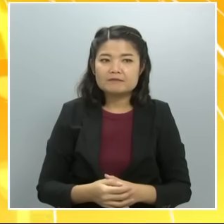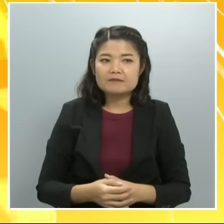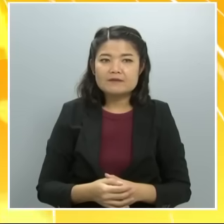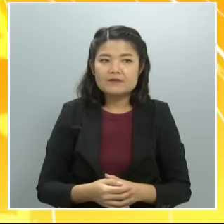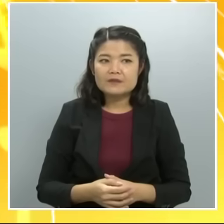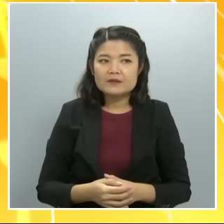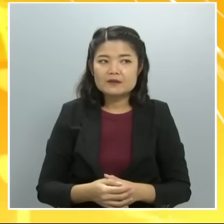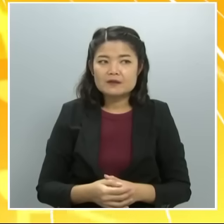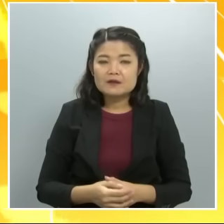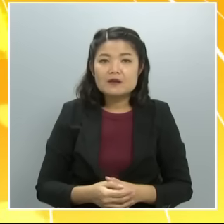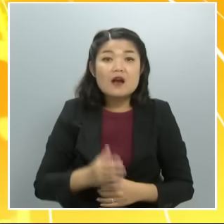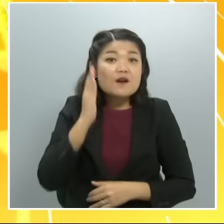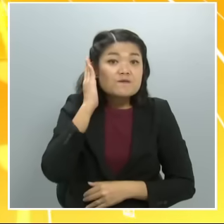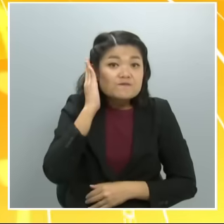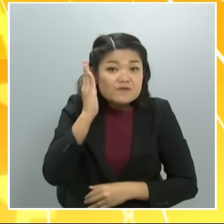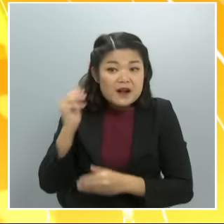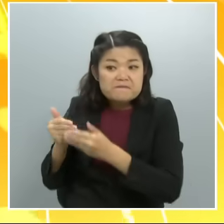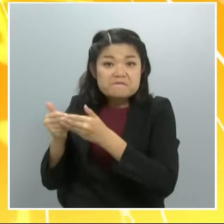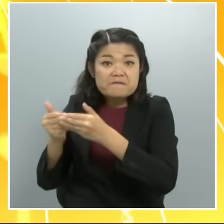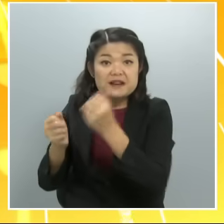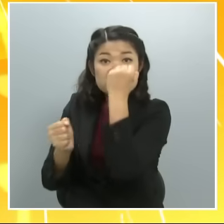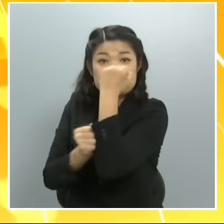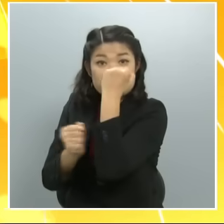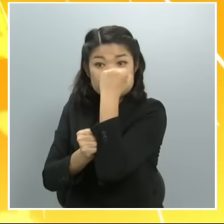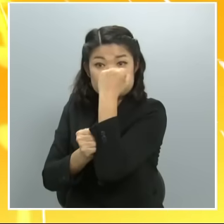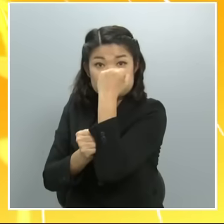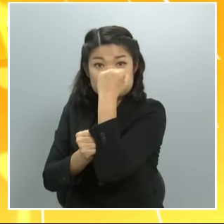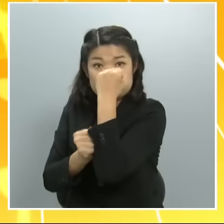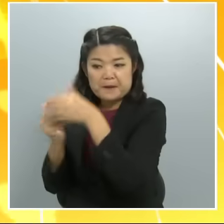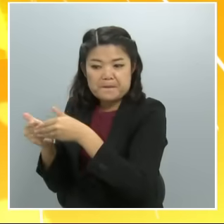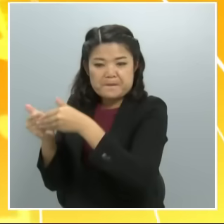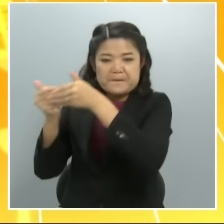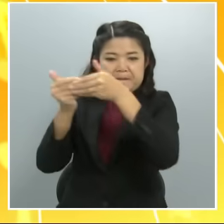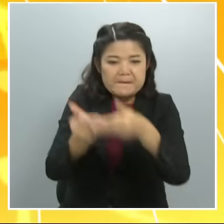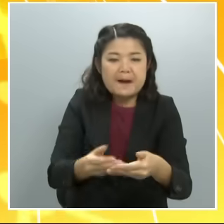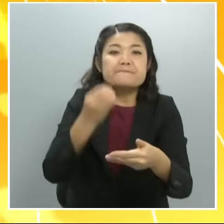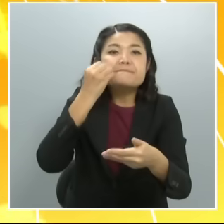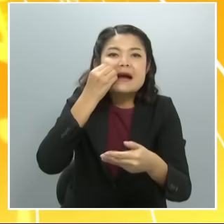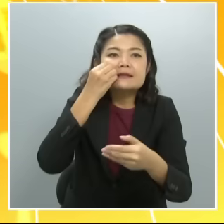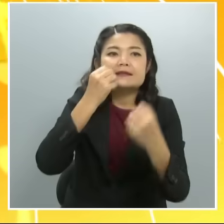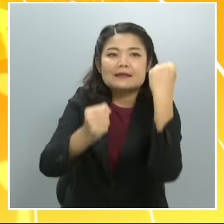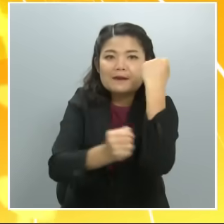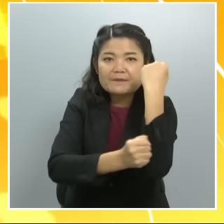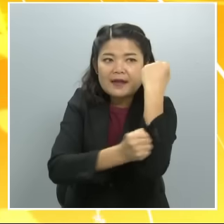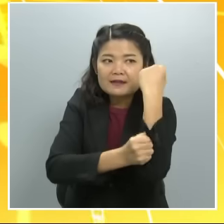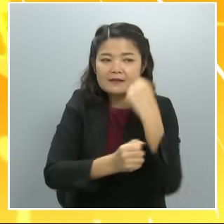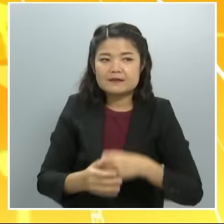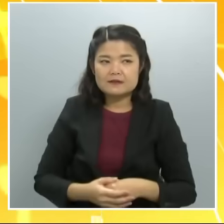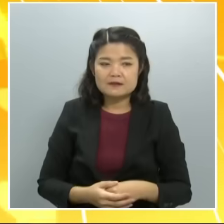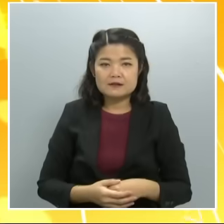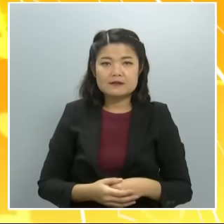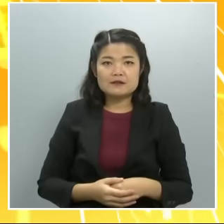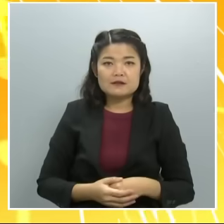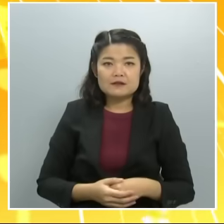กออกจากที่เกิดเหตุไปบ้านของกำนันนกอีกหลังหนึ่งซึ่งก็ปรากฏภาพเป็นภาพนิ่งจากวงจ